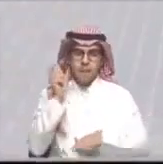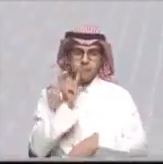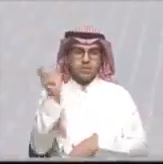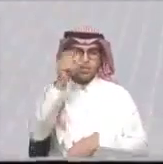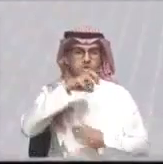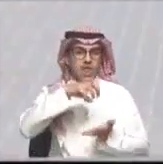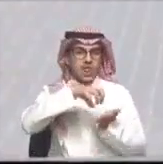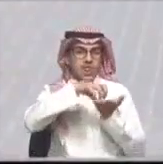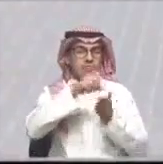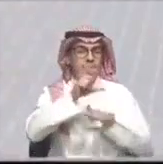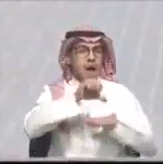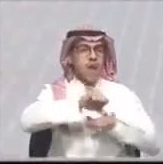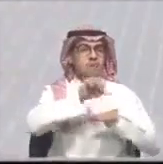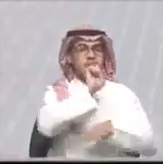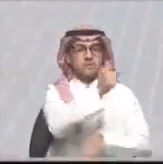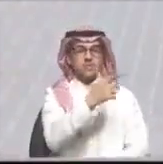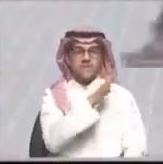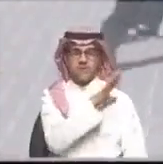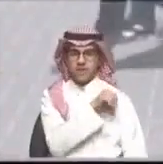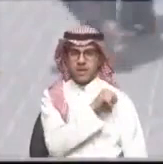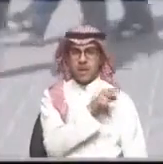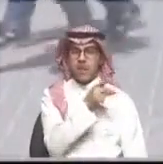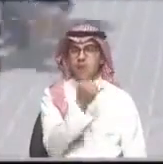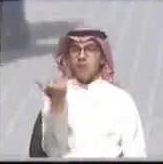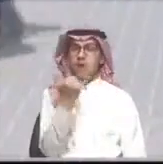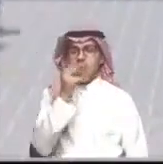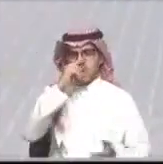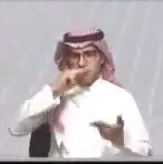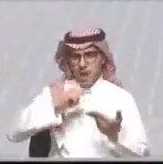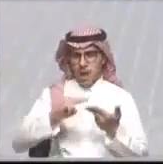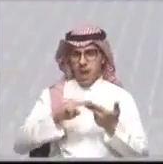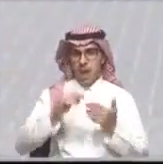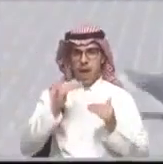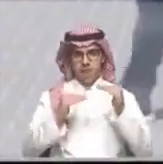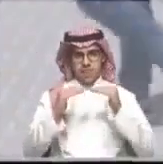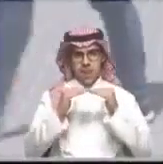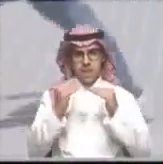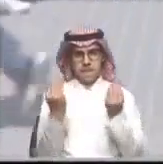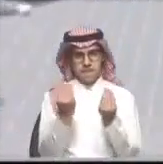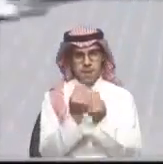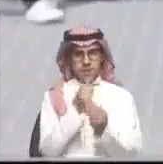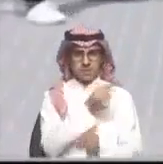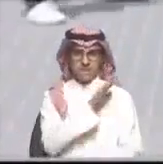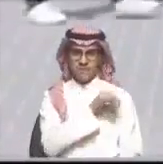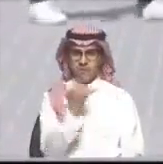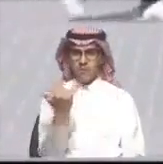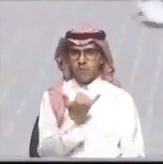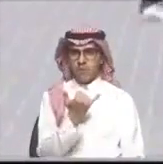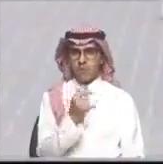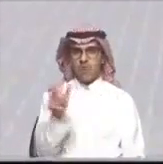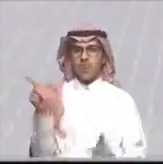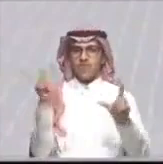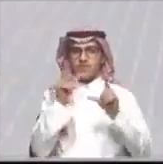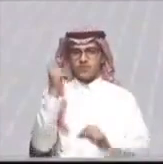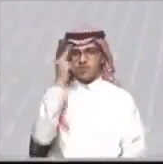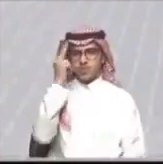أمن ولا استقرار في المنطقة إلا بحل القضية الفلسطينية حلا عادلا وشاملا. أحمد حرب، تلفزيون المملكة